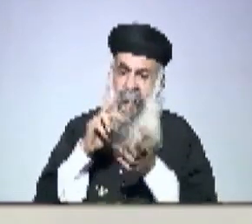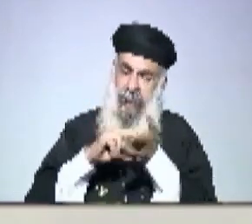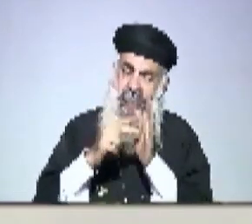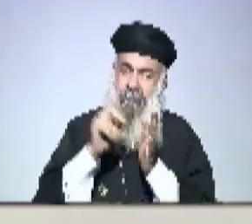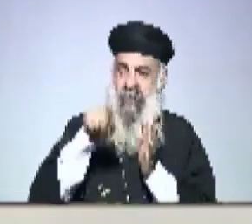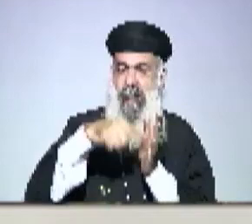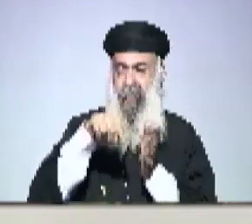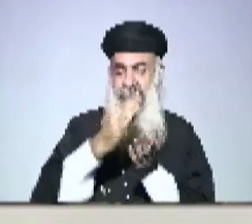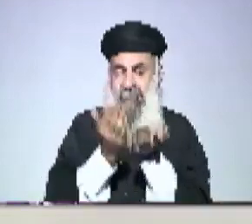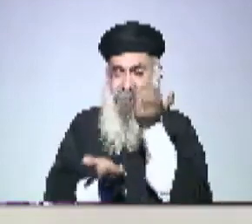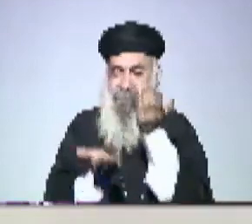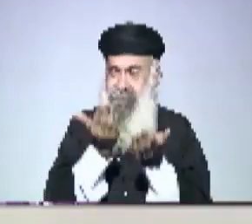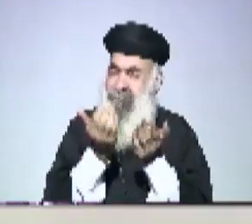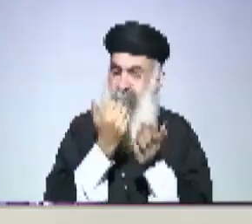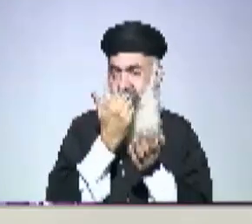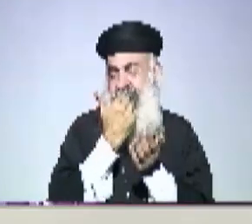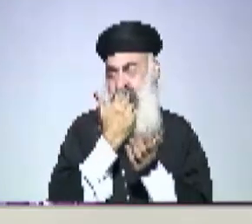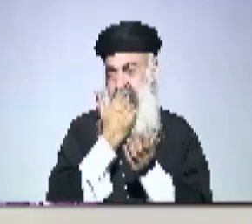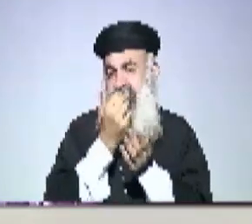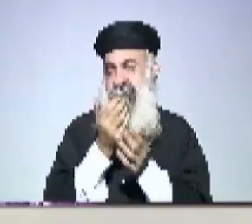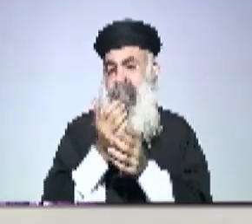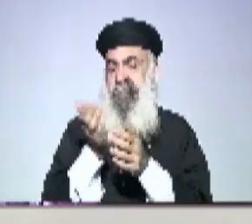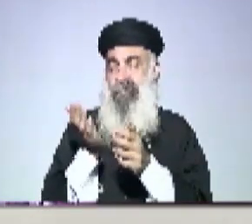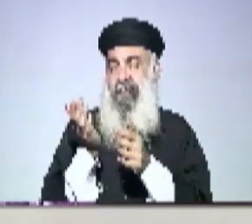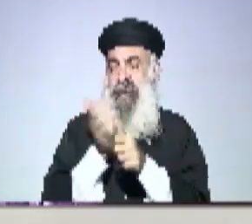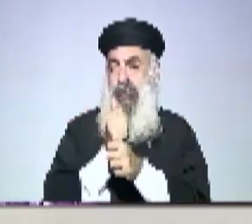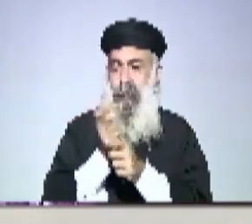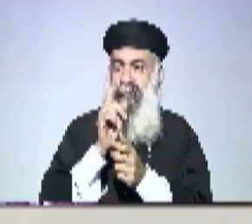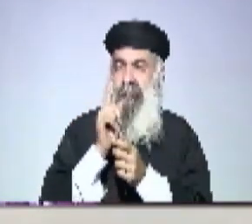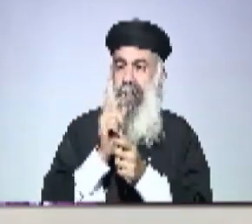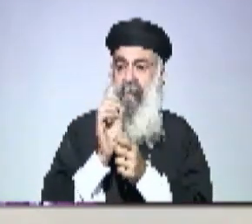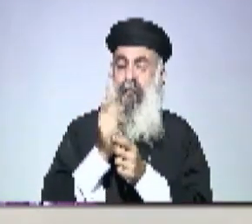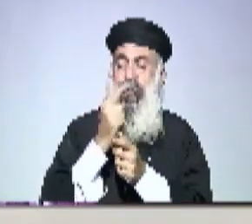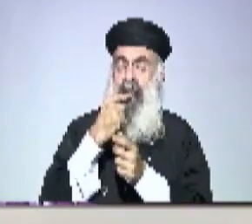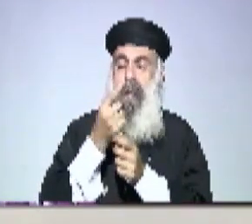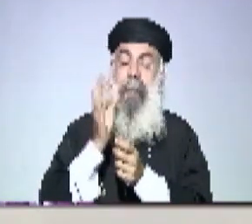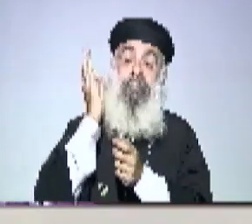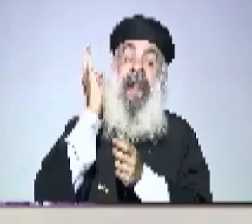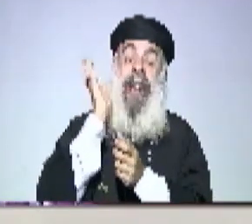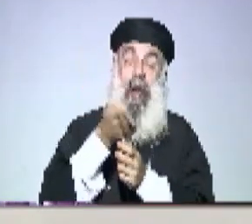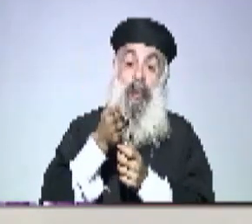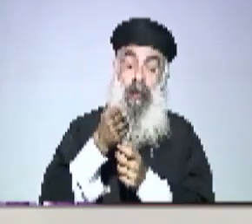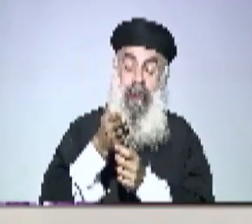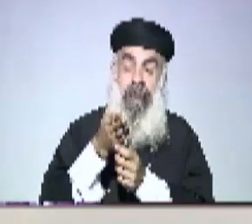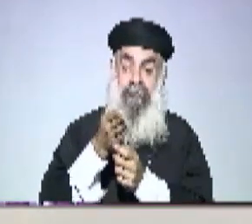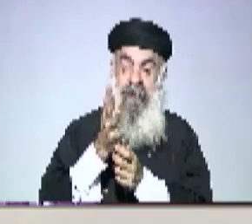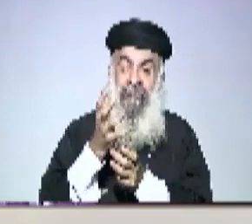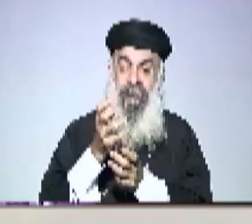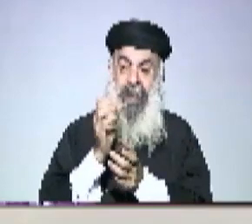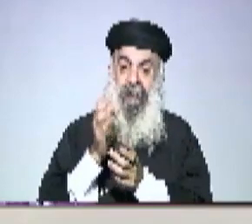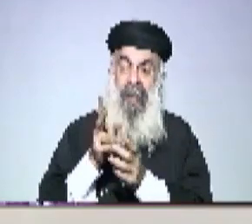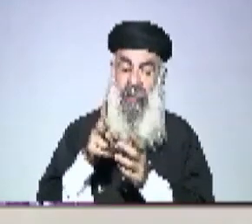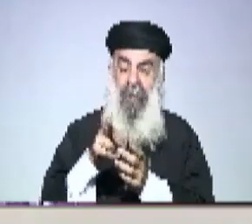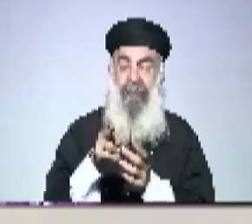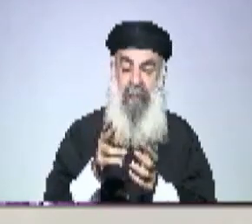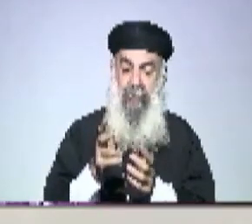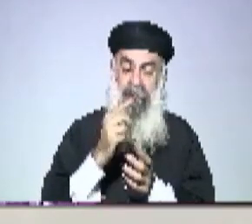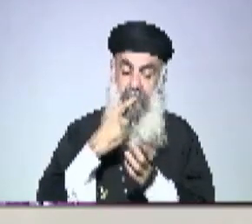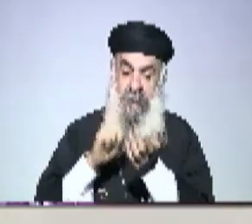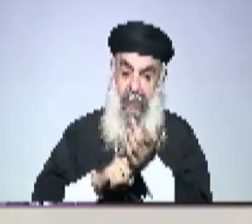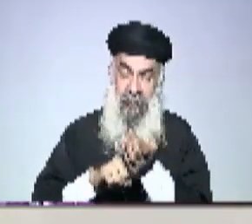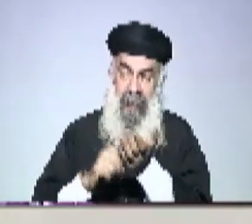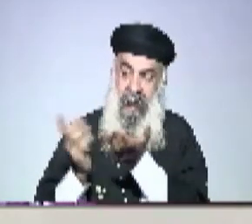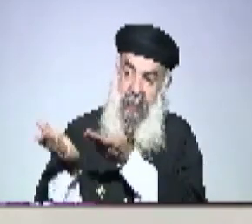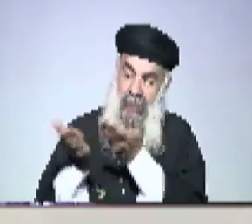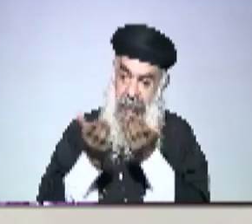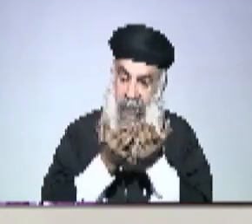واليتيم والغريب في سفر التثنيه يقول ملعون من يعوج حق الغريب واليتيم